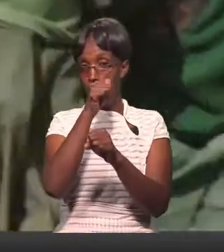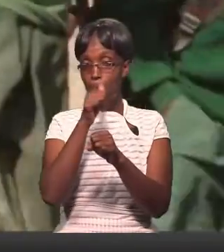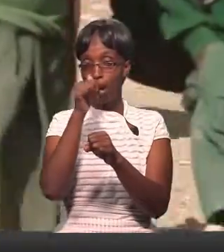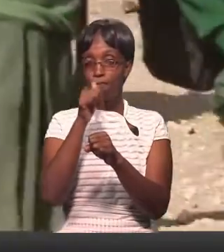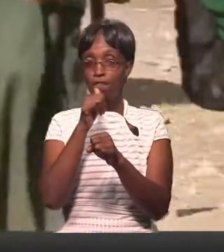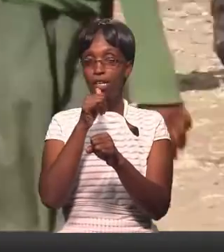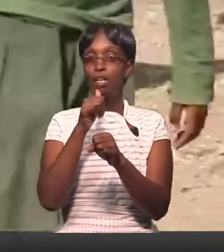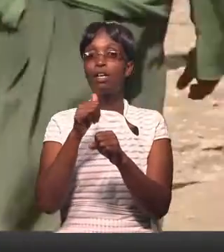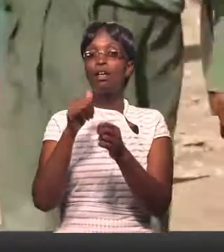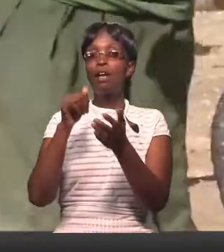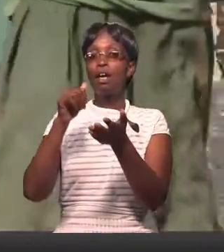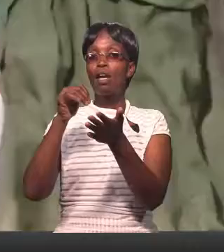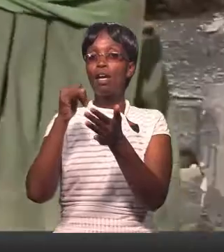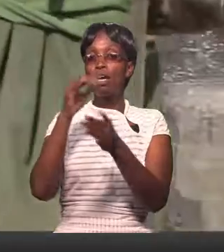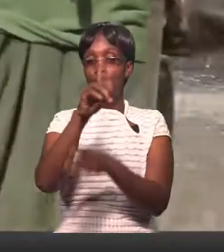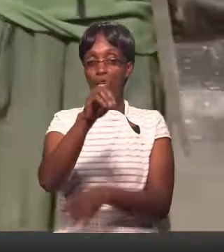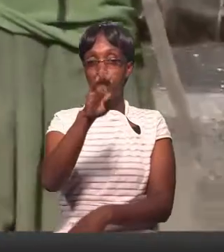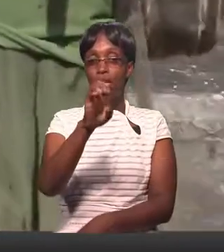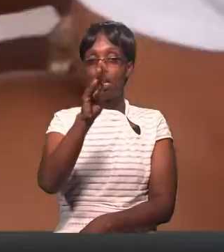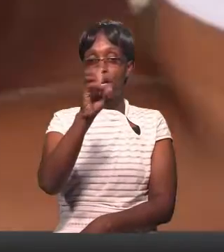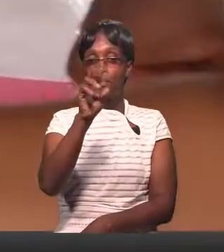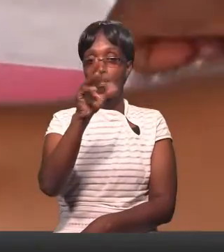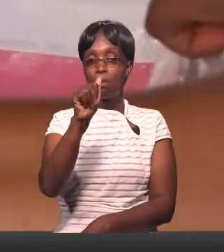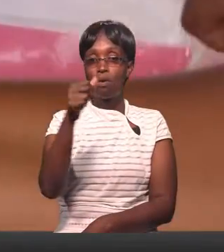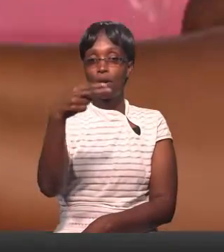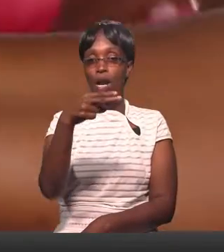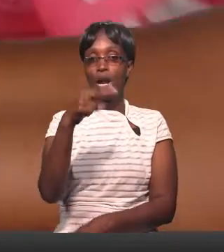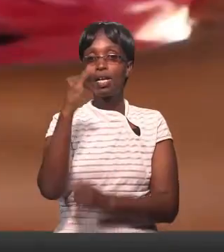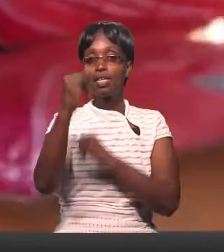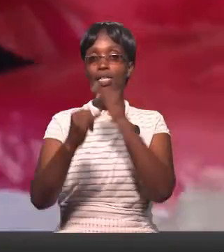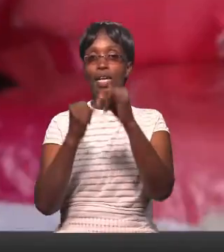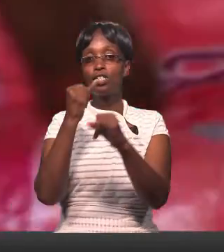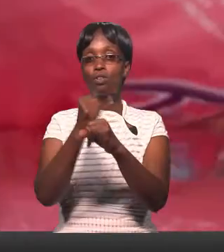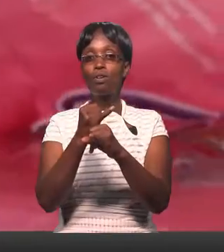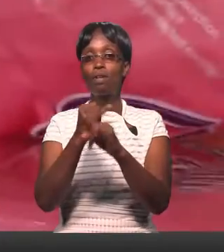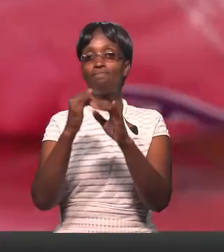Kajiado kuwakabidhi wanafunzi wa kike taulo za hedhi.